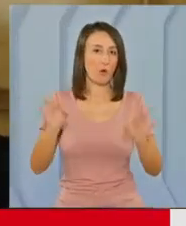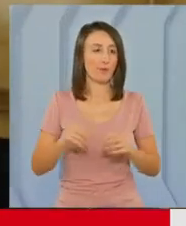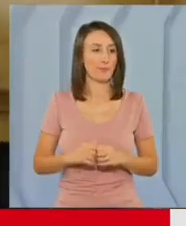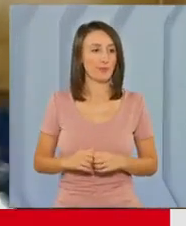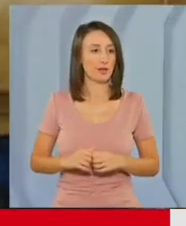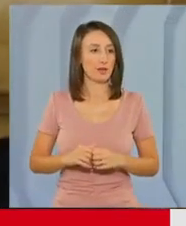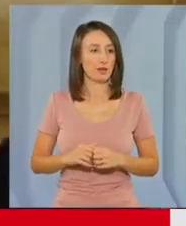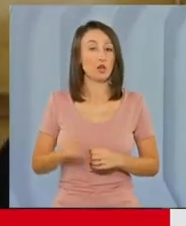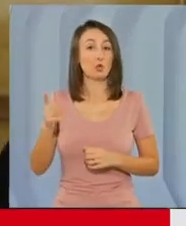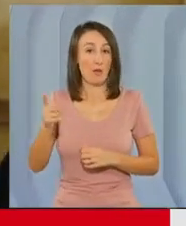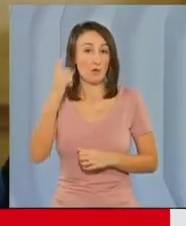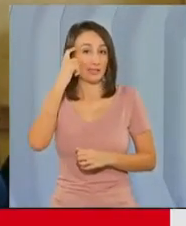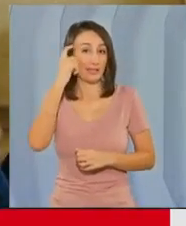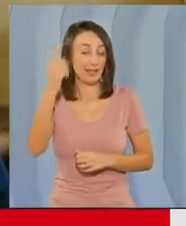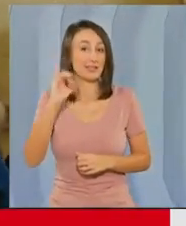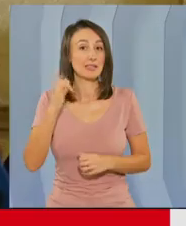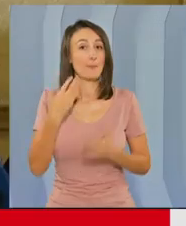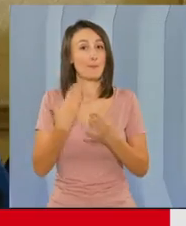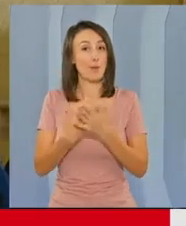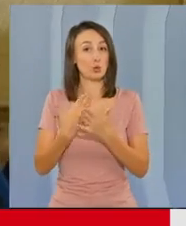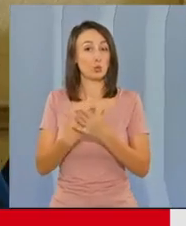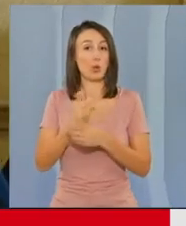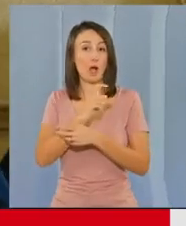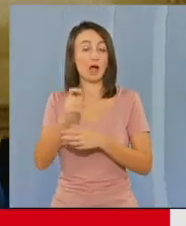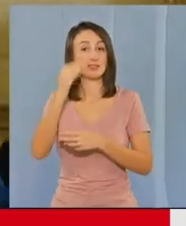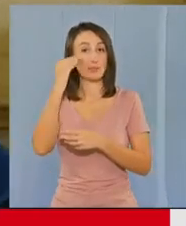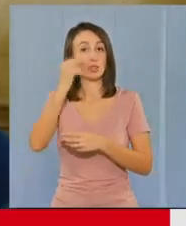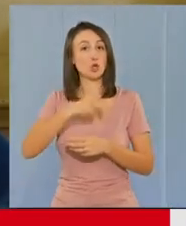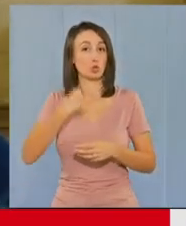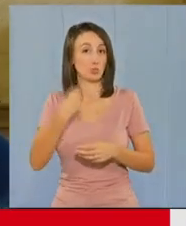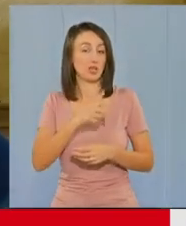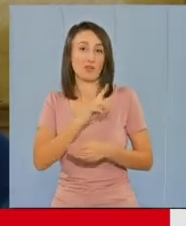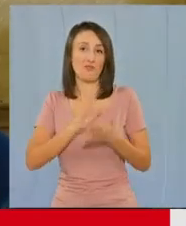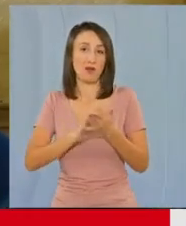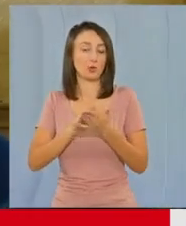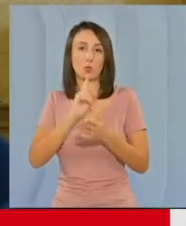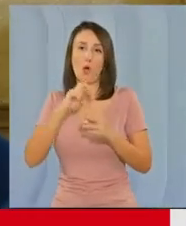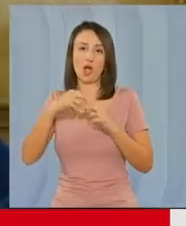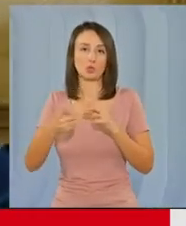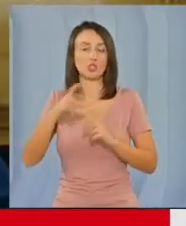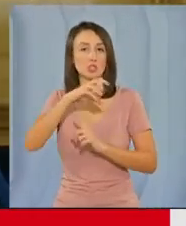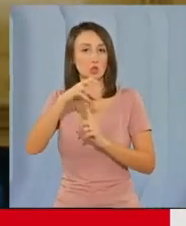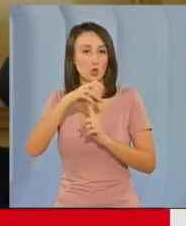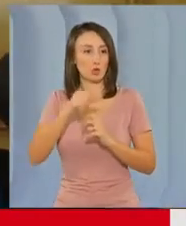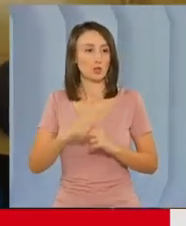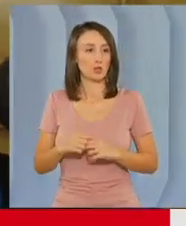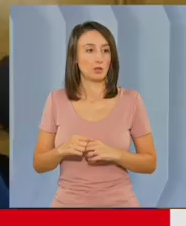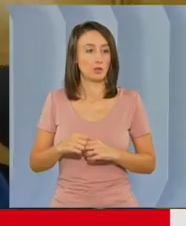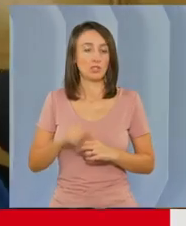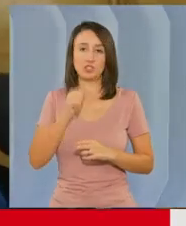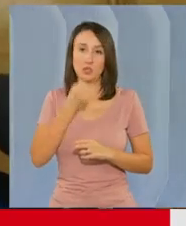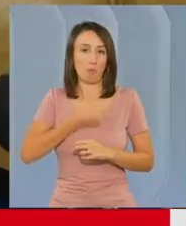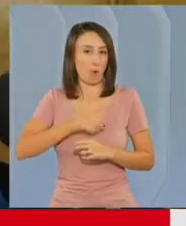capăt. N-aș vrea să credeți faptul că, pentru cazul de sâmbătă pe duminică, faptul că nu s-a doborât această dronă, cum nu s-a doborât nici în